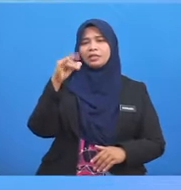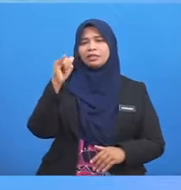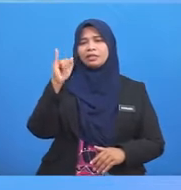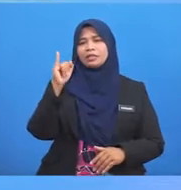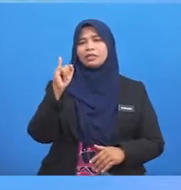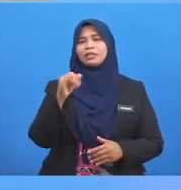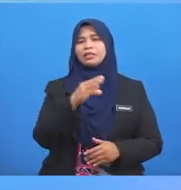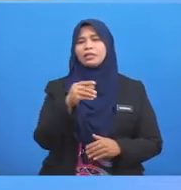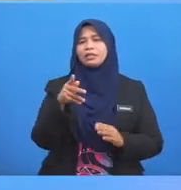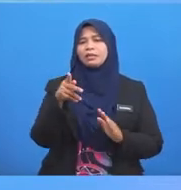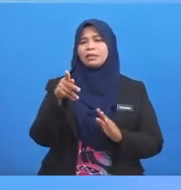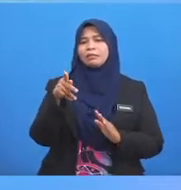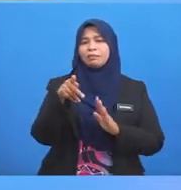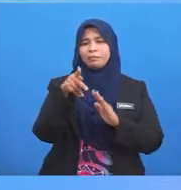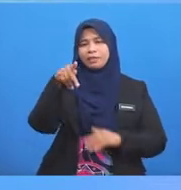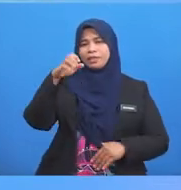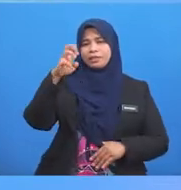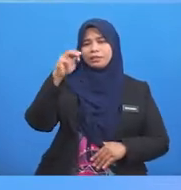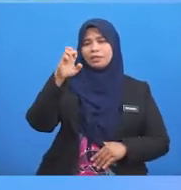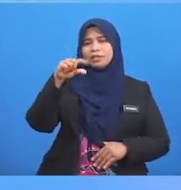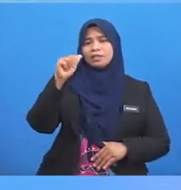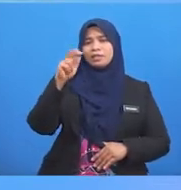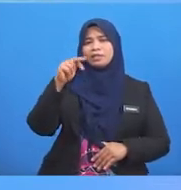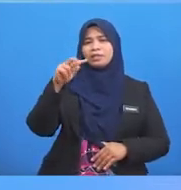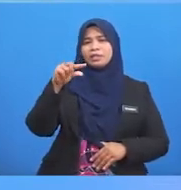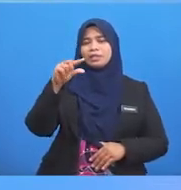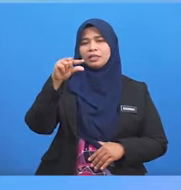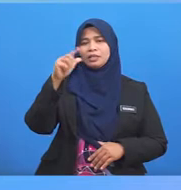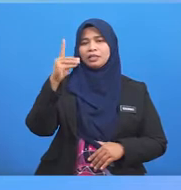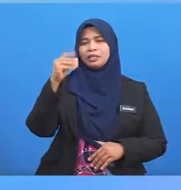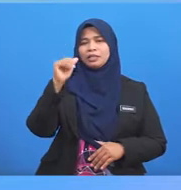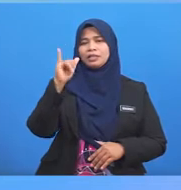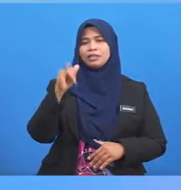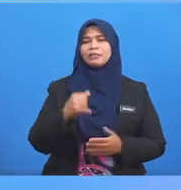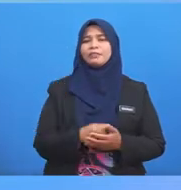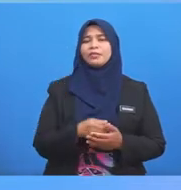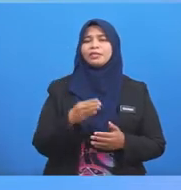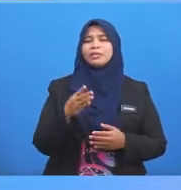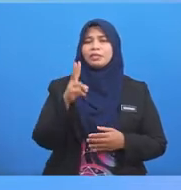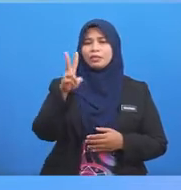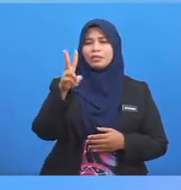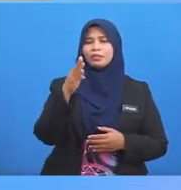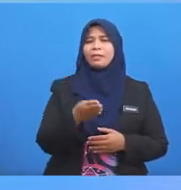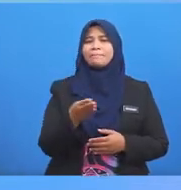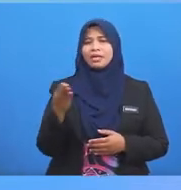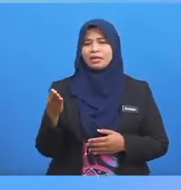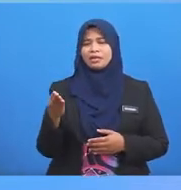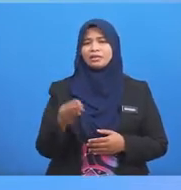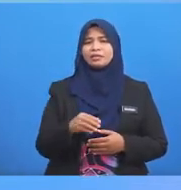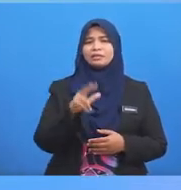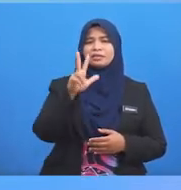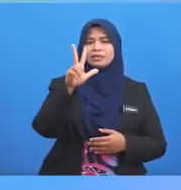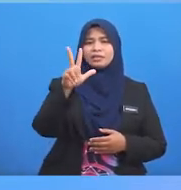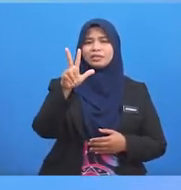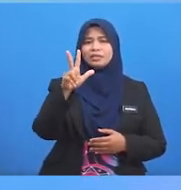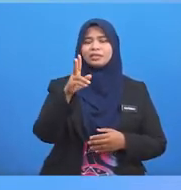pemegang gadaian. Rukun kedua, barang gadaian. Rukun ketiga, pula